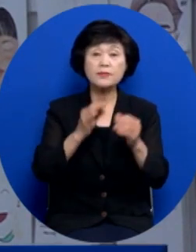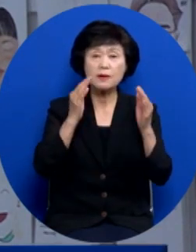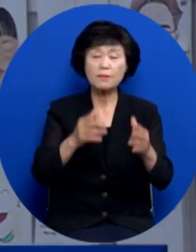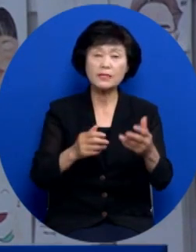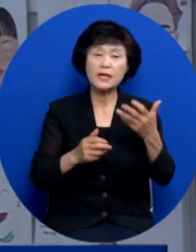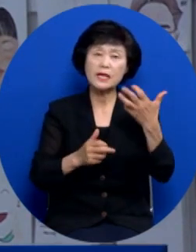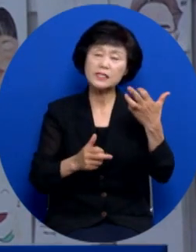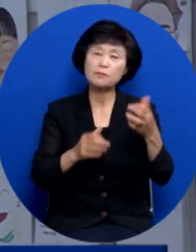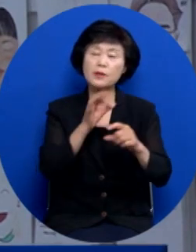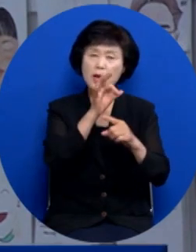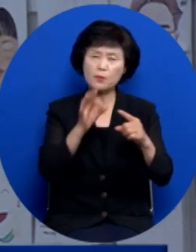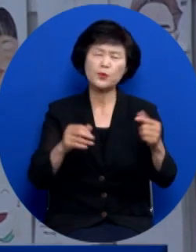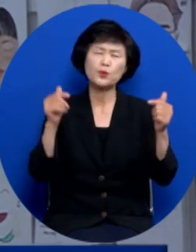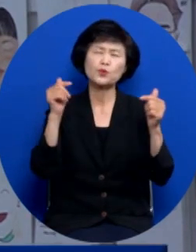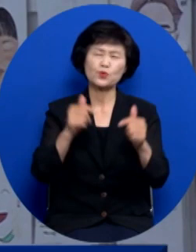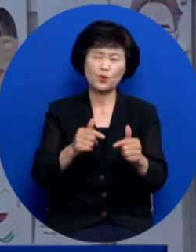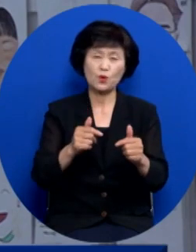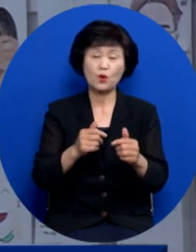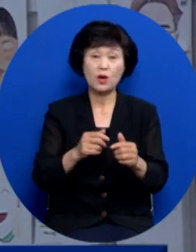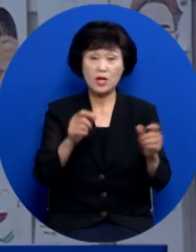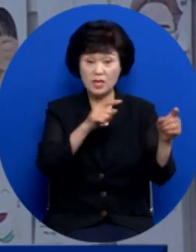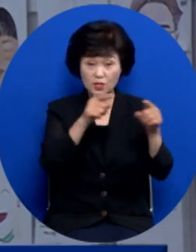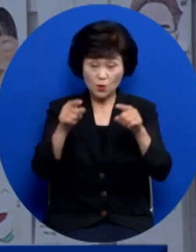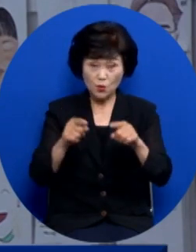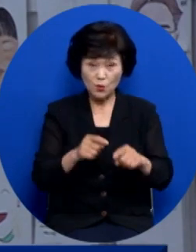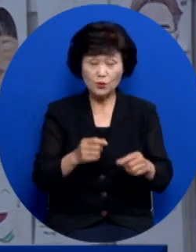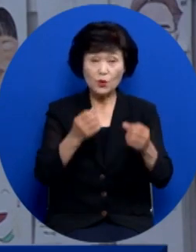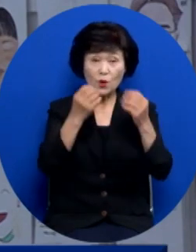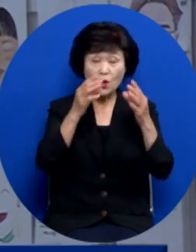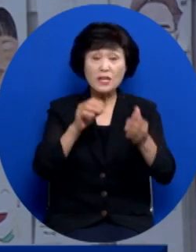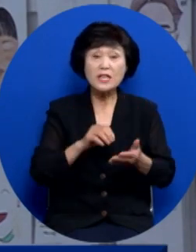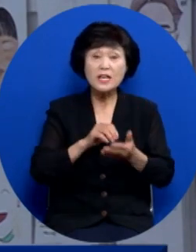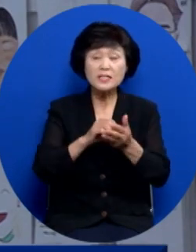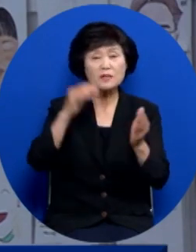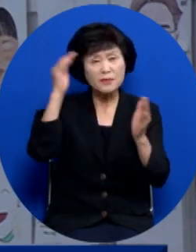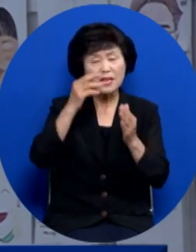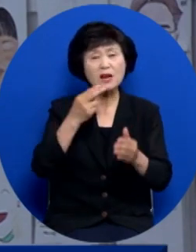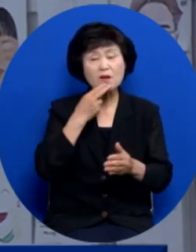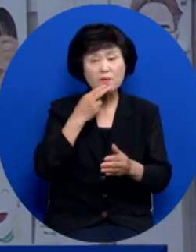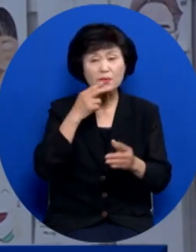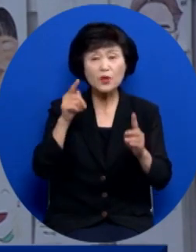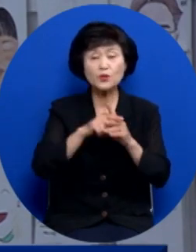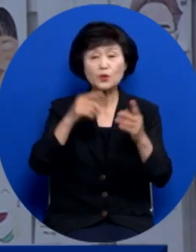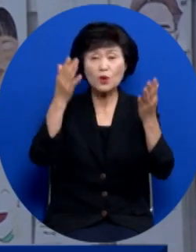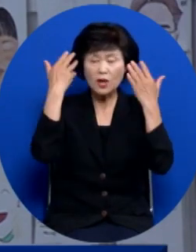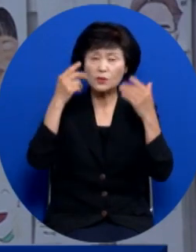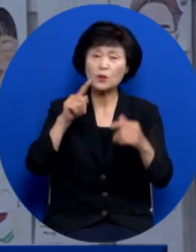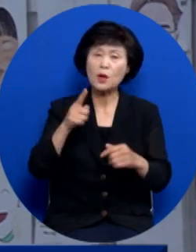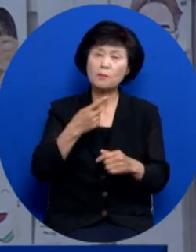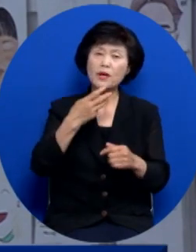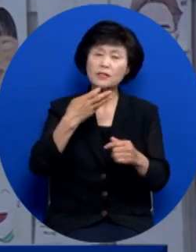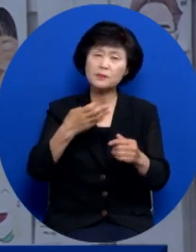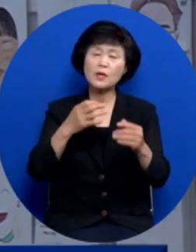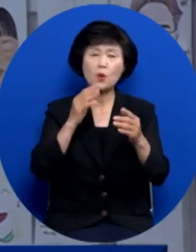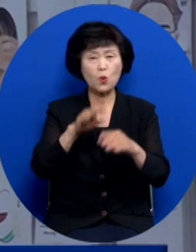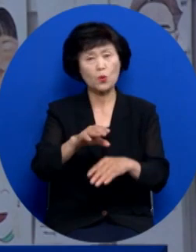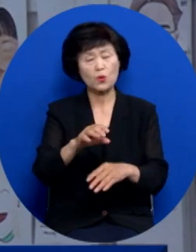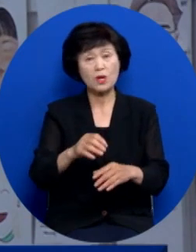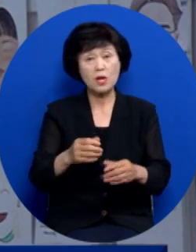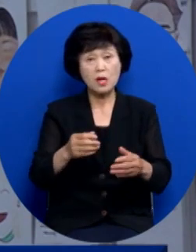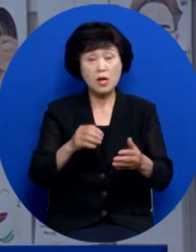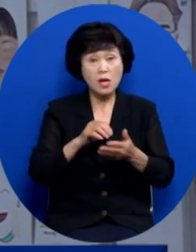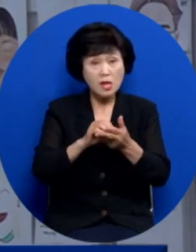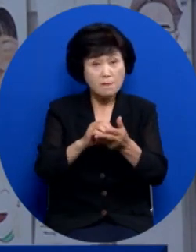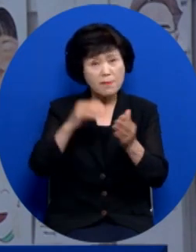18% 감소한 수치인데요. 전국적으로 신입생 없는 초등학교도 147곳에 달합니다. 입학생